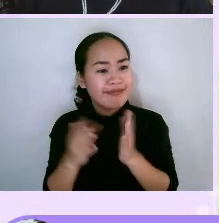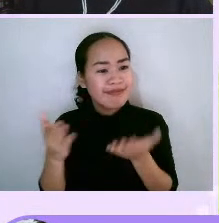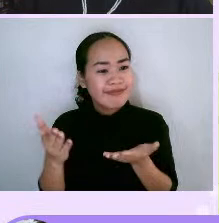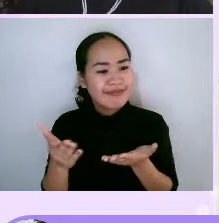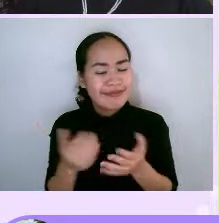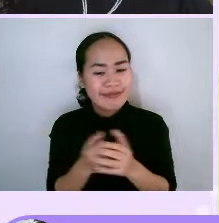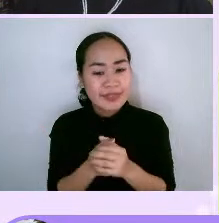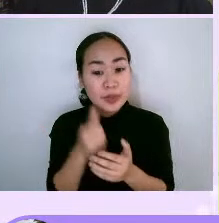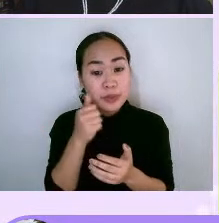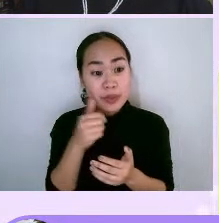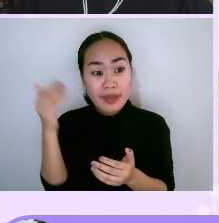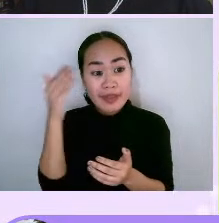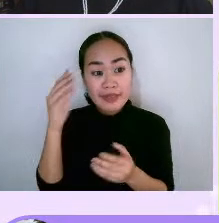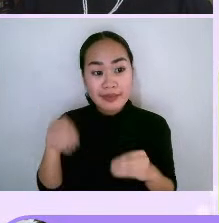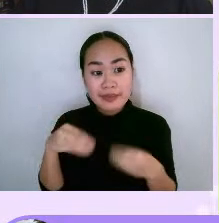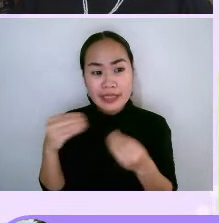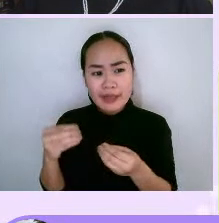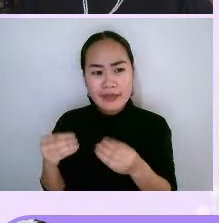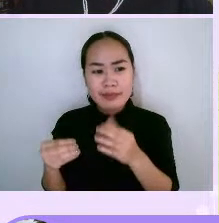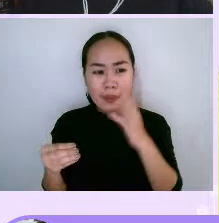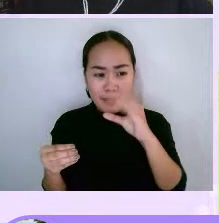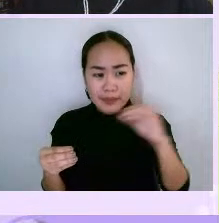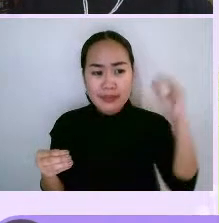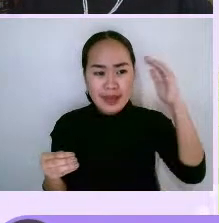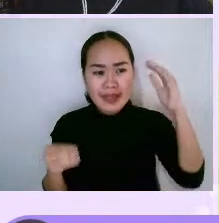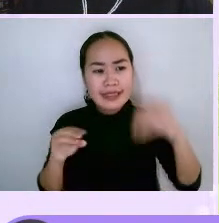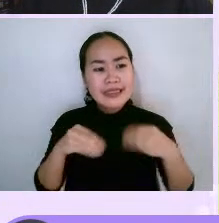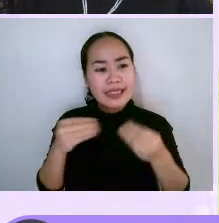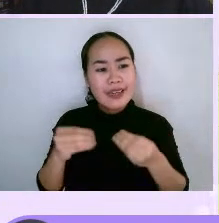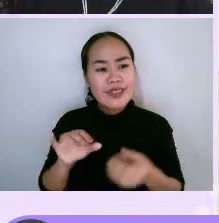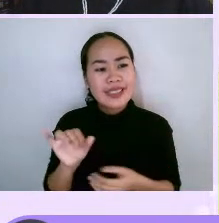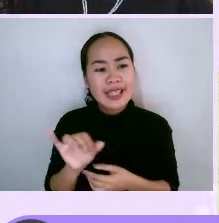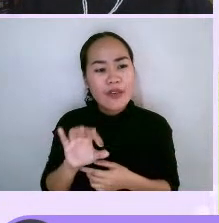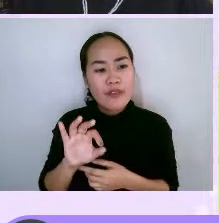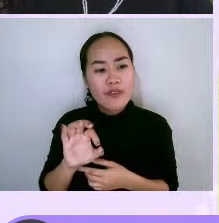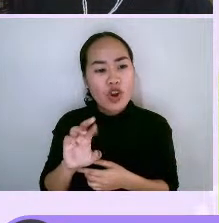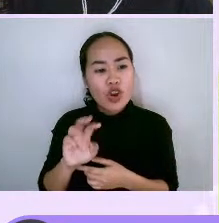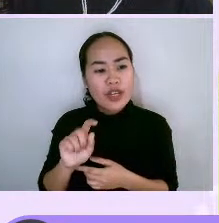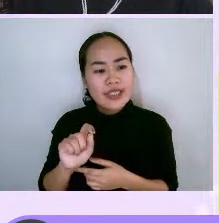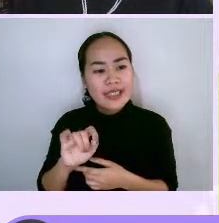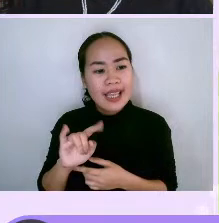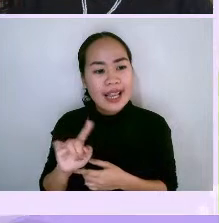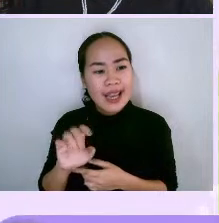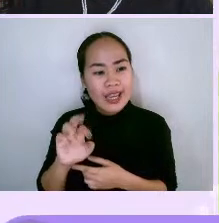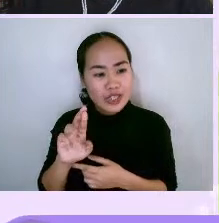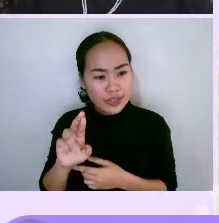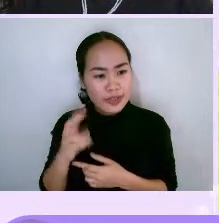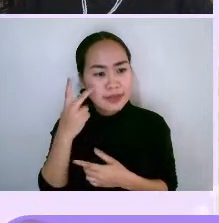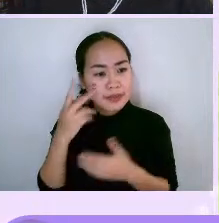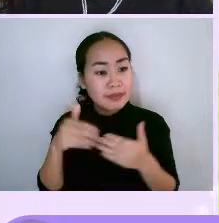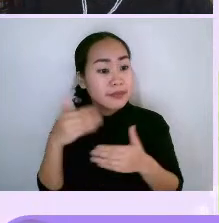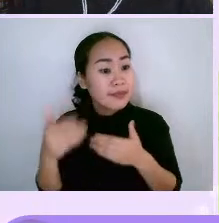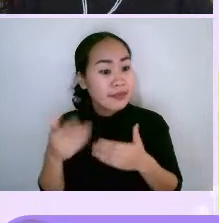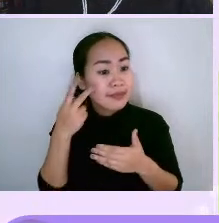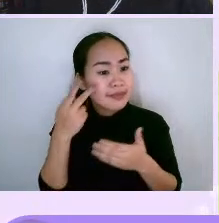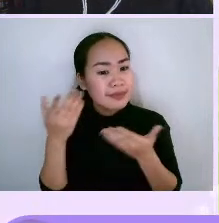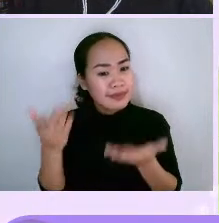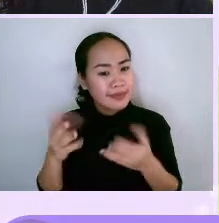kababaihan katulad din ng kalalakihan ng mga fertilizers. Next slide, binibigyan